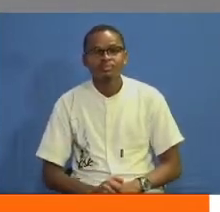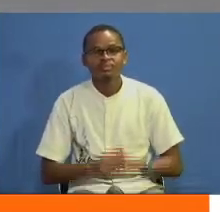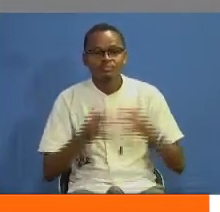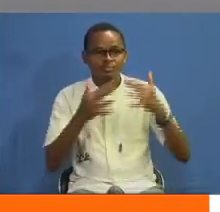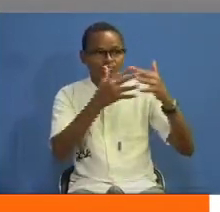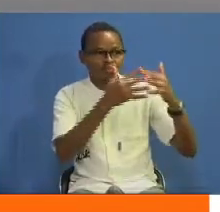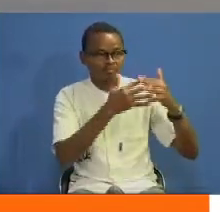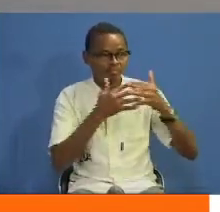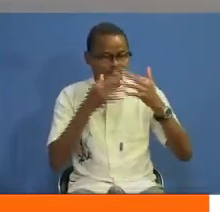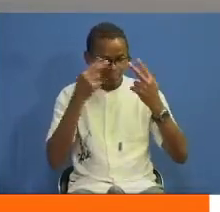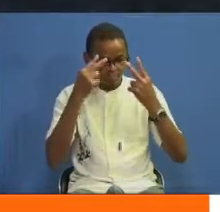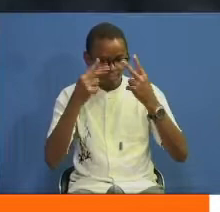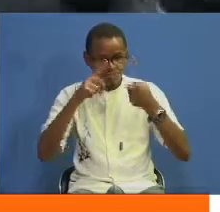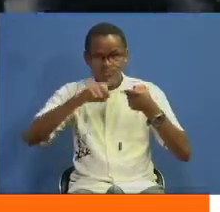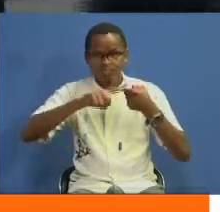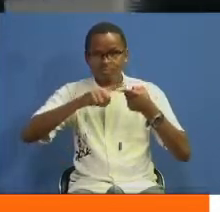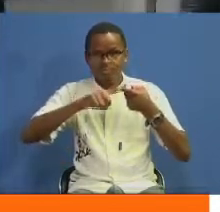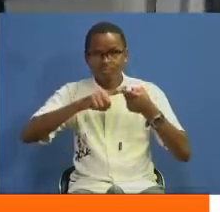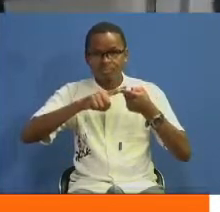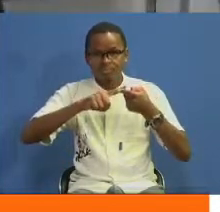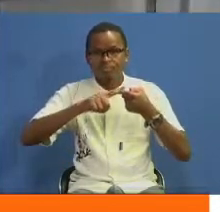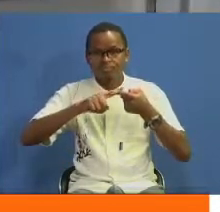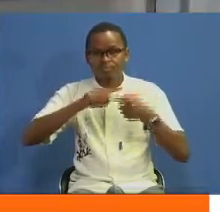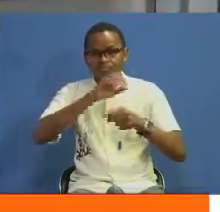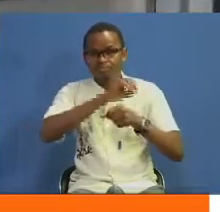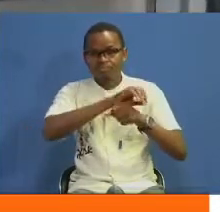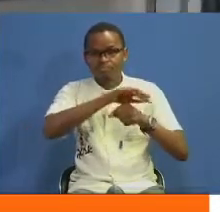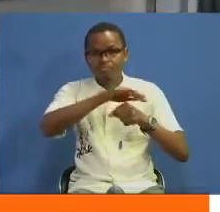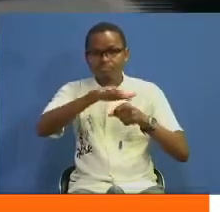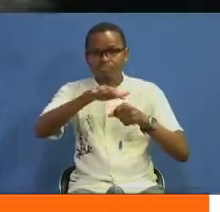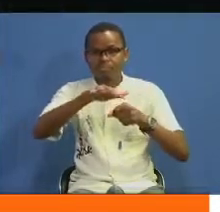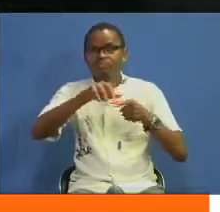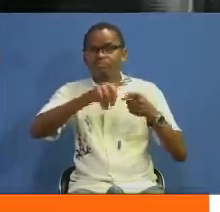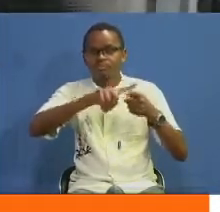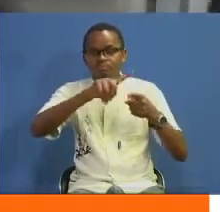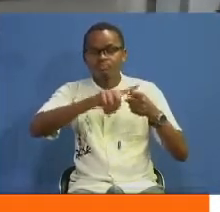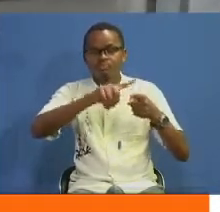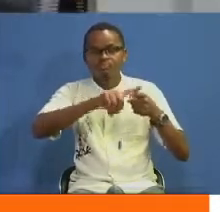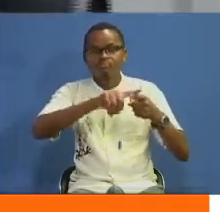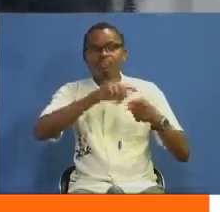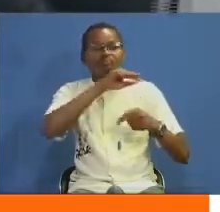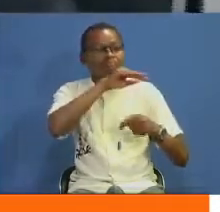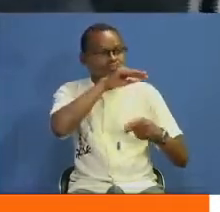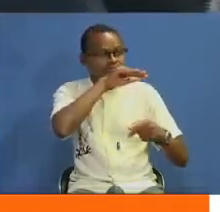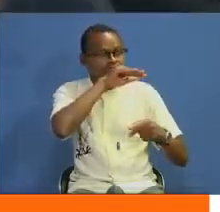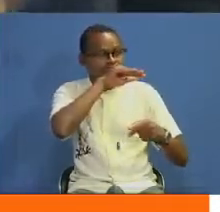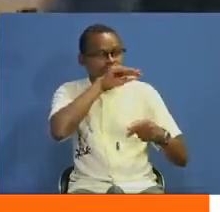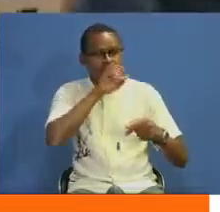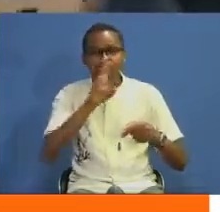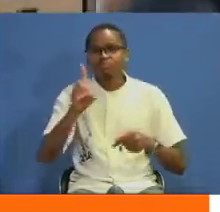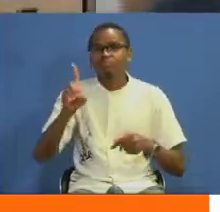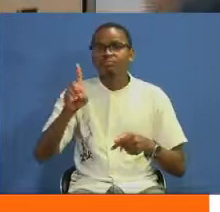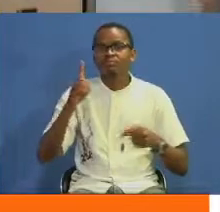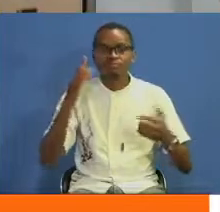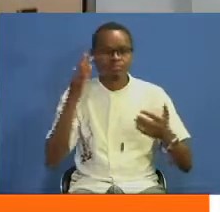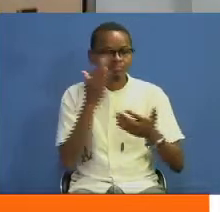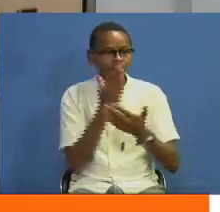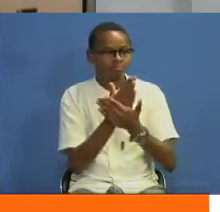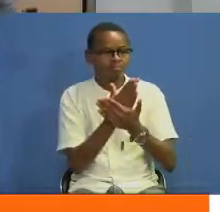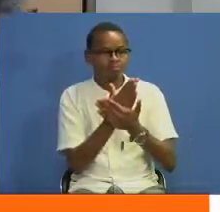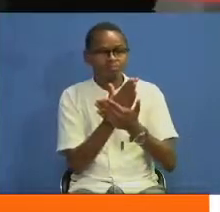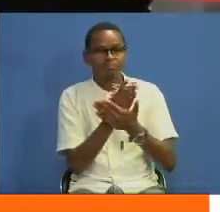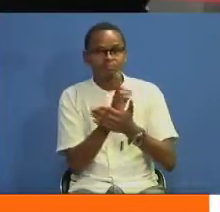Marekani inashuhudia ongezeko katika maambukizi ya virusi vya corona na vifo. Kituo cha kudhibiti na